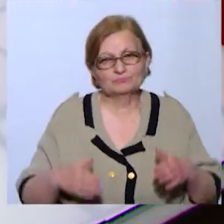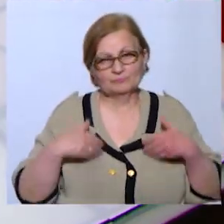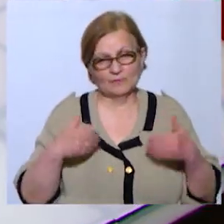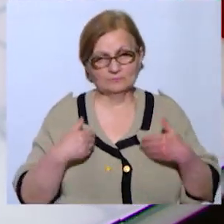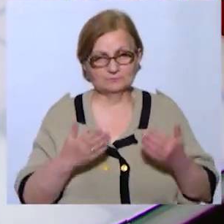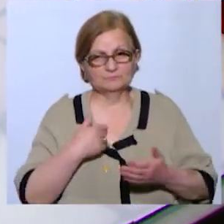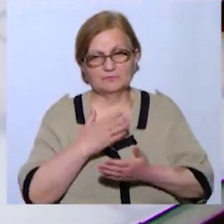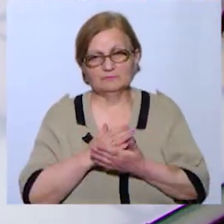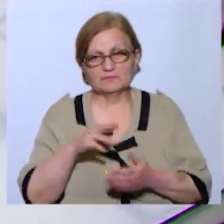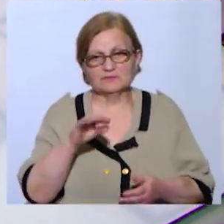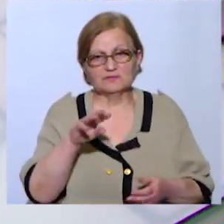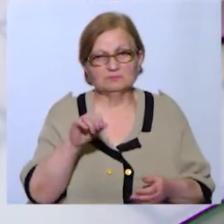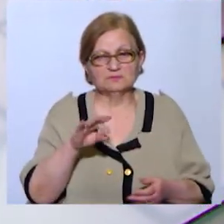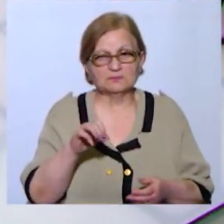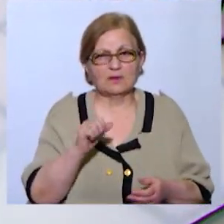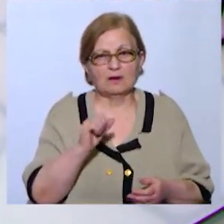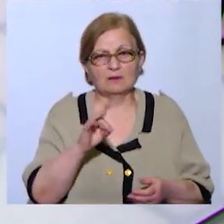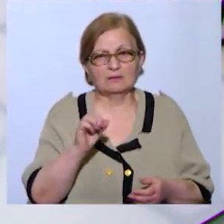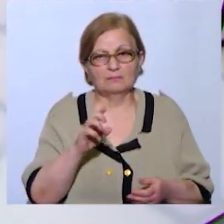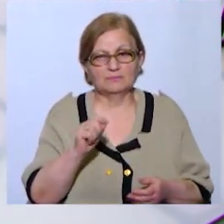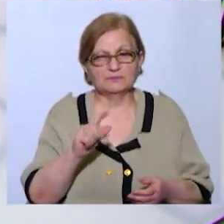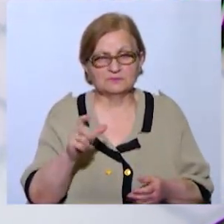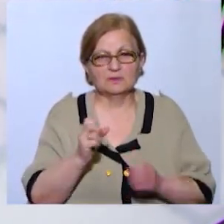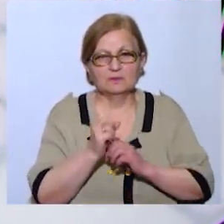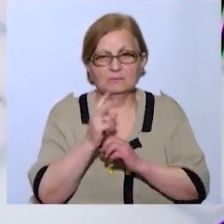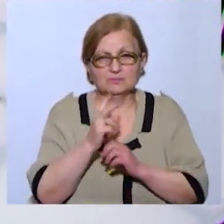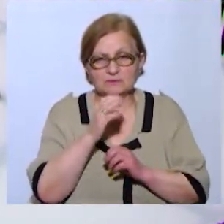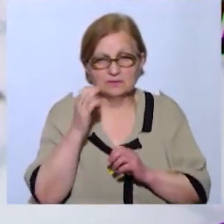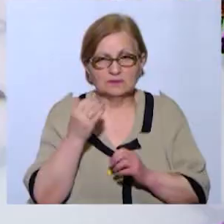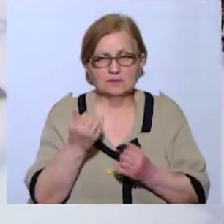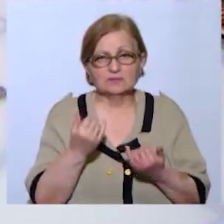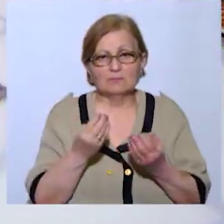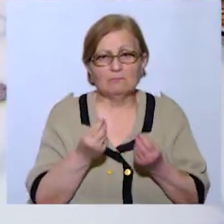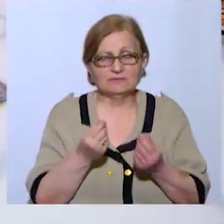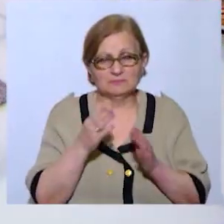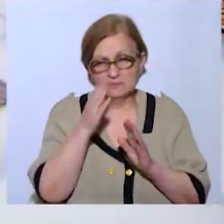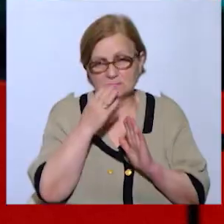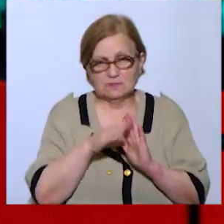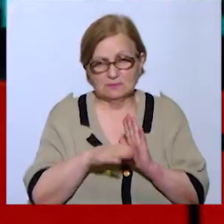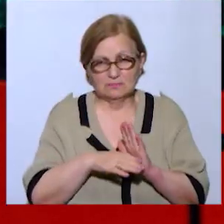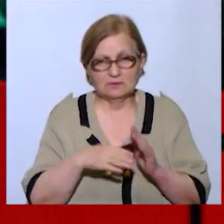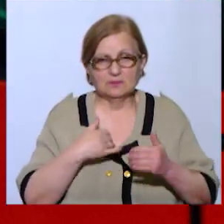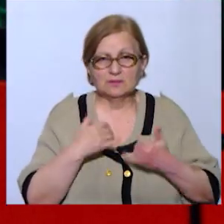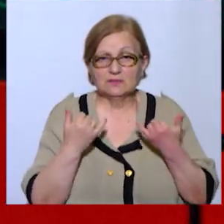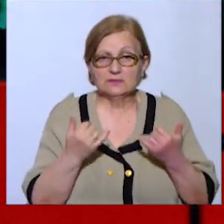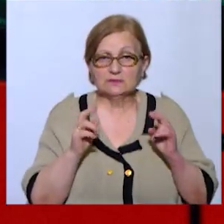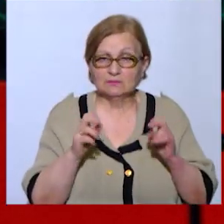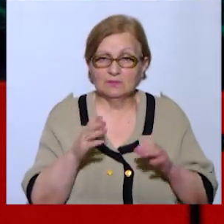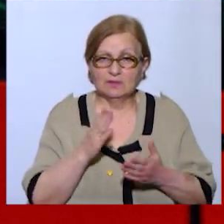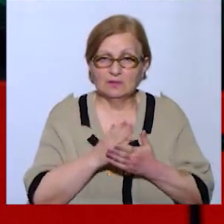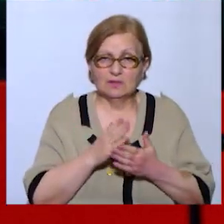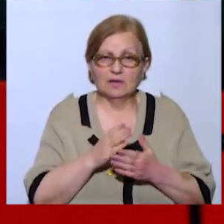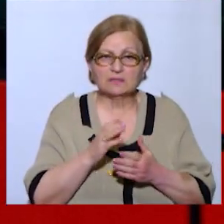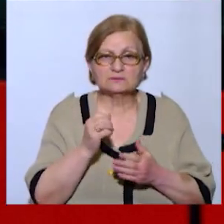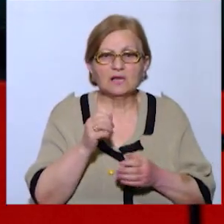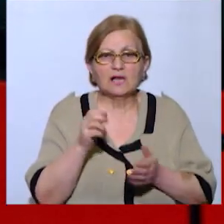მოგესალმებით, მე გახლა ვარ დიმიტრი არაბიძე, მე-12 კლასელებს წარმოგიდგენთ მათემატიკის გაკვეთილს. ჩვენი დღევანდელი თემა